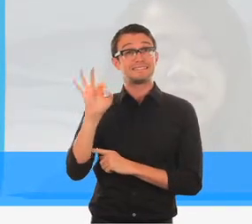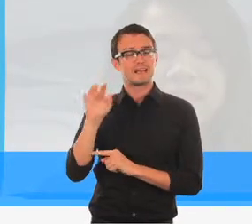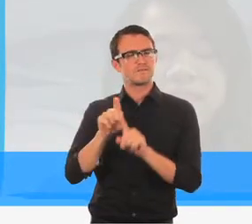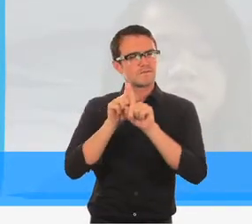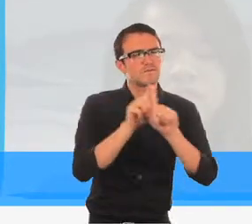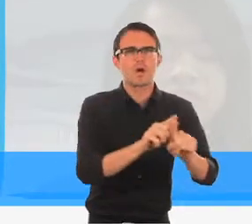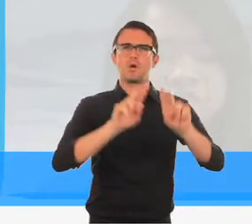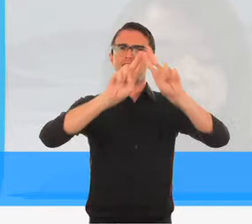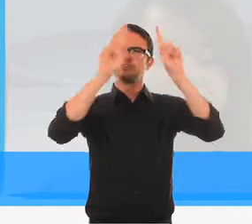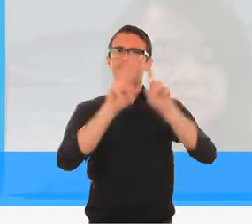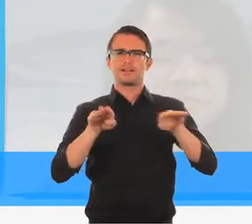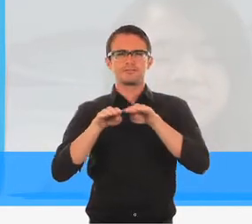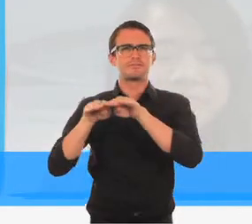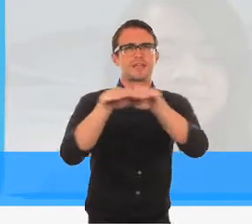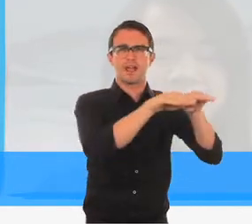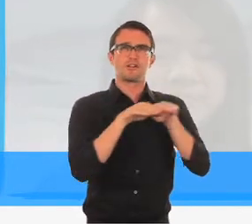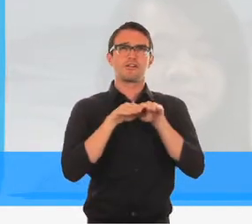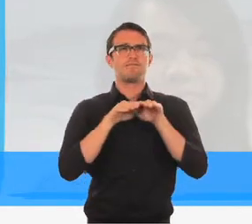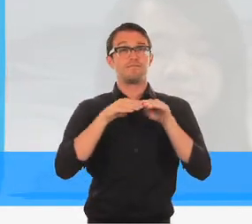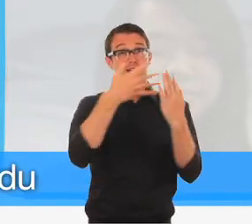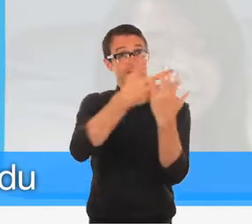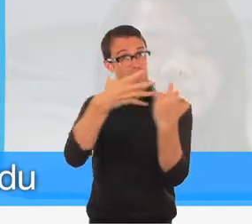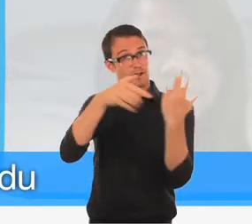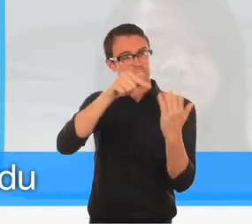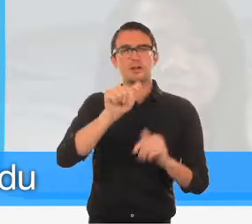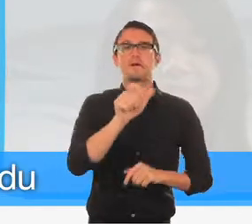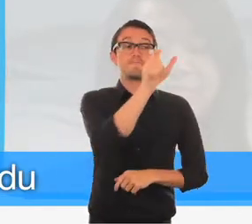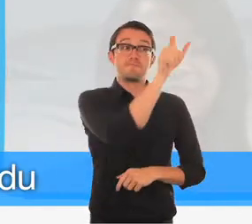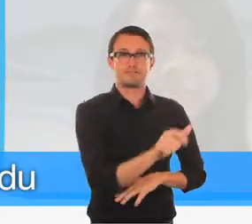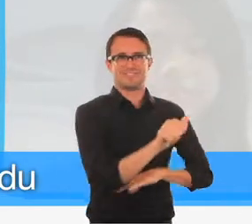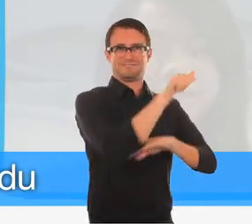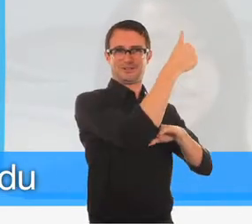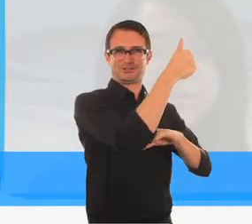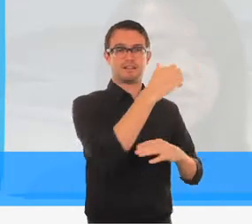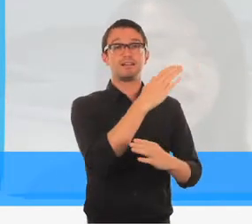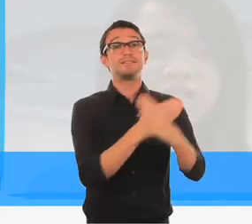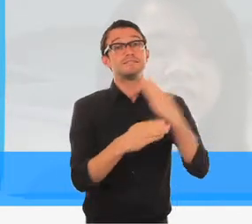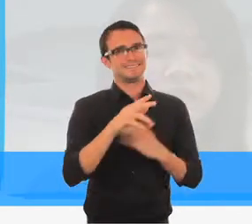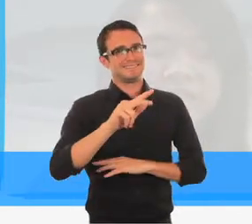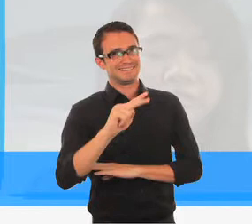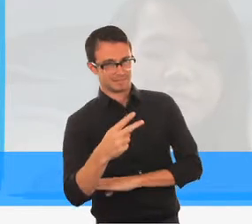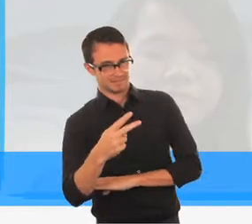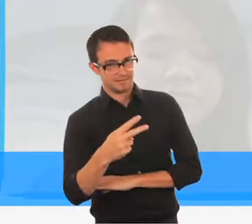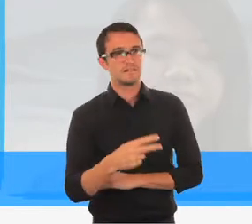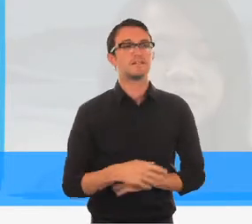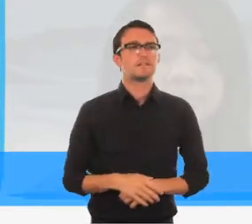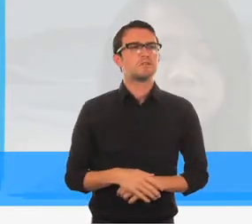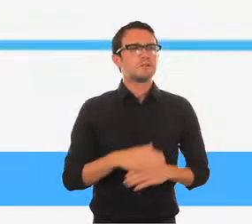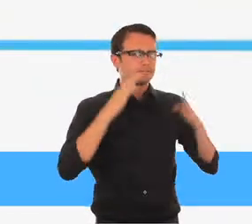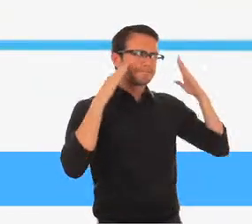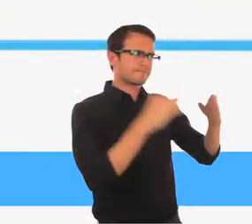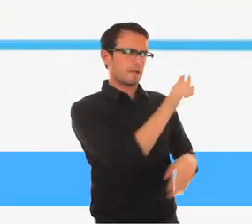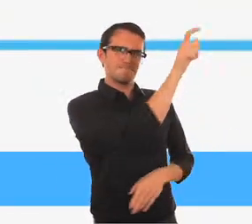consiste à utiliser le mot « personne » comme terminologie de base. Elle permet de centrer l'attention sur l'individu en premier lieu et de prendre en compte le handicap